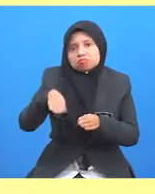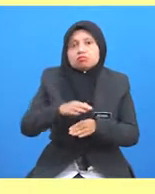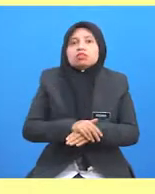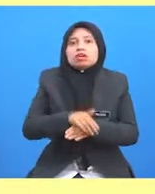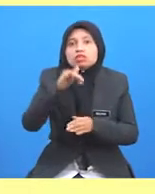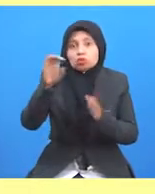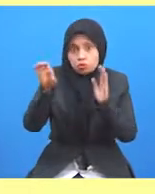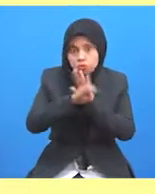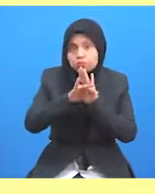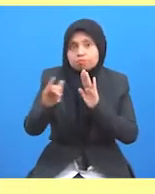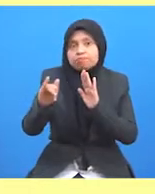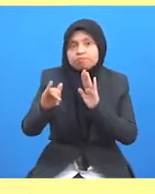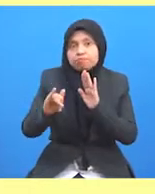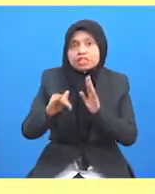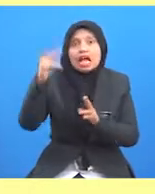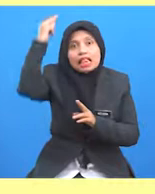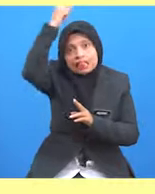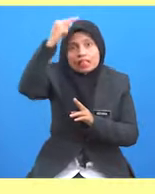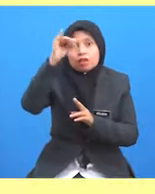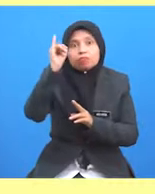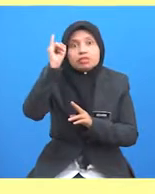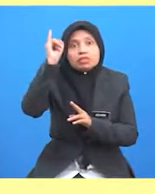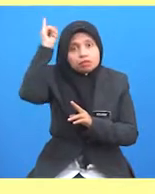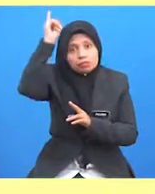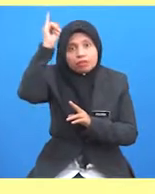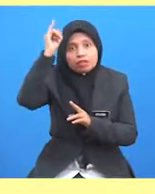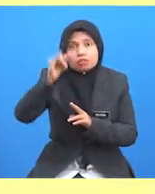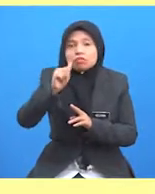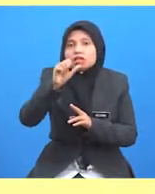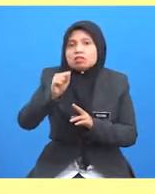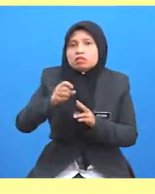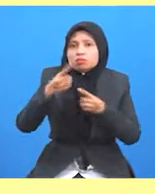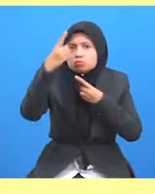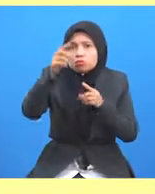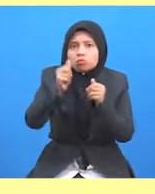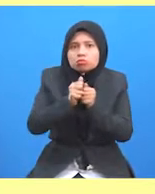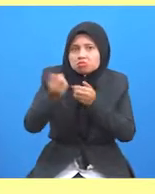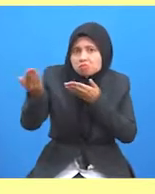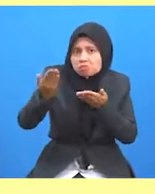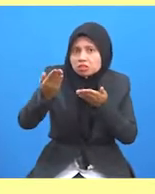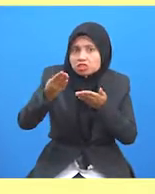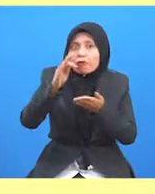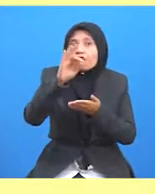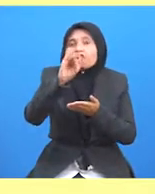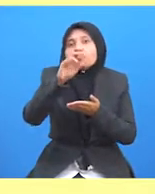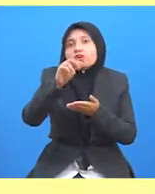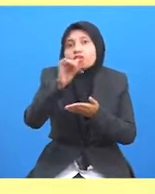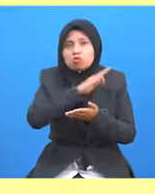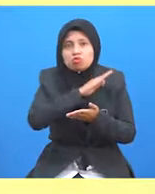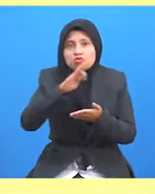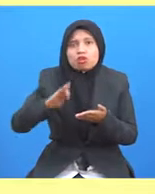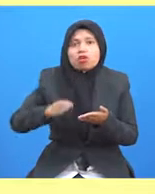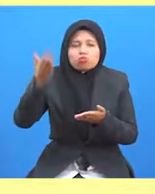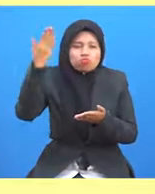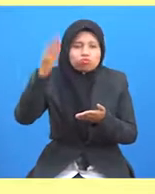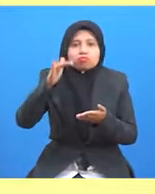alaihissalam berdakwah dengan mengajak Fir'aun dan umatnya supaya mengakui Allah Subhanahu Wa Taala